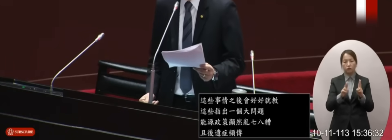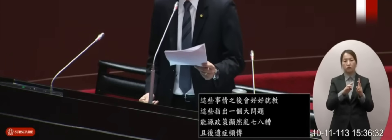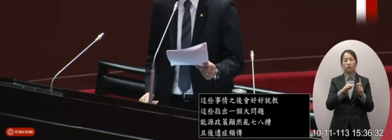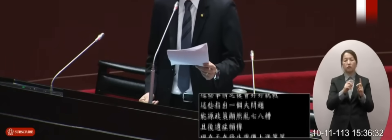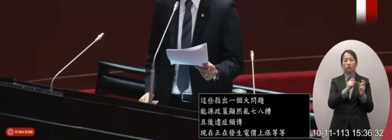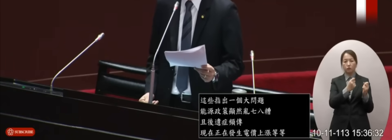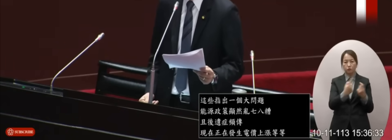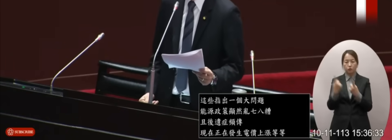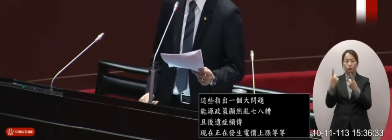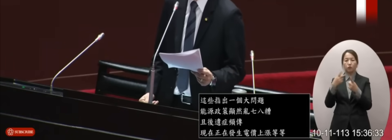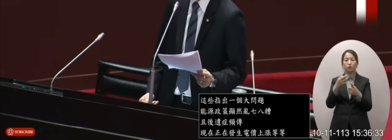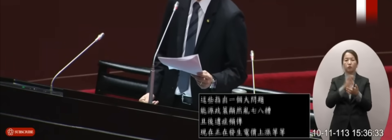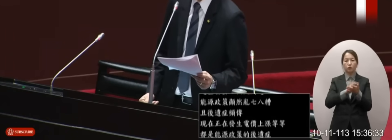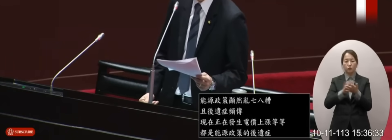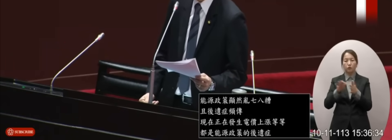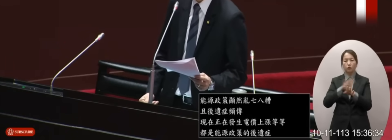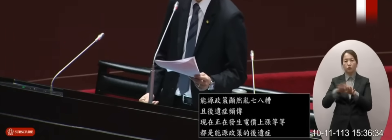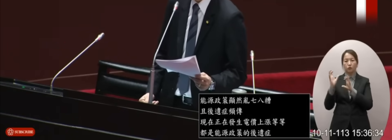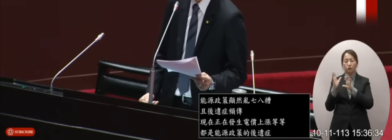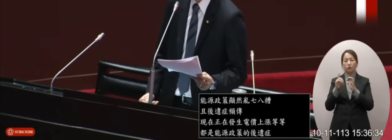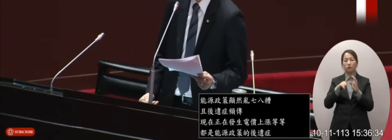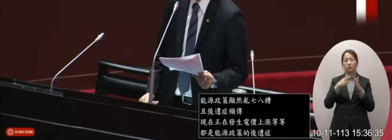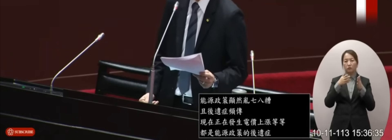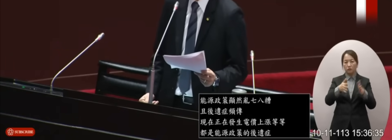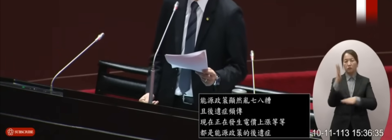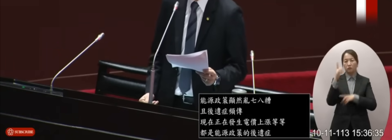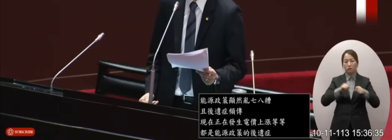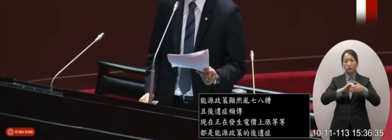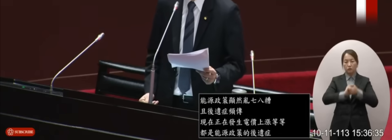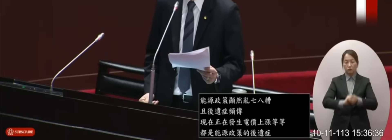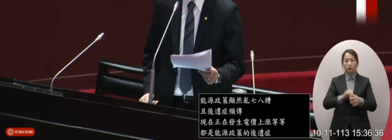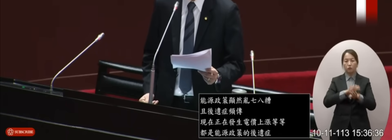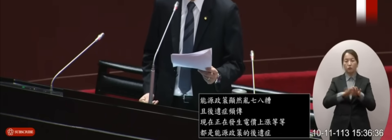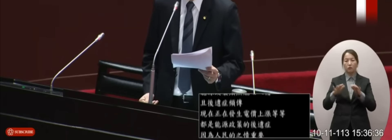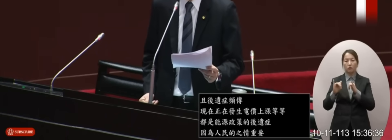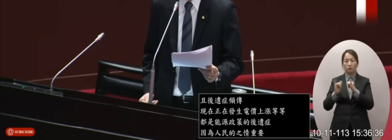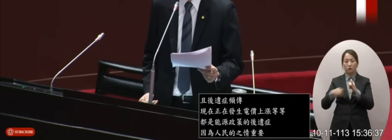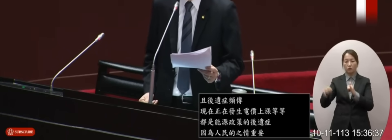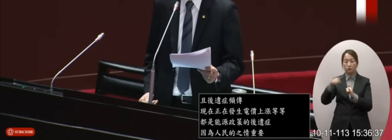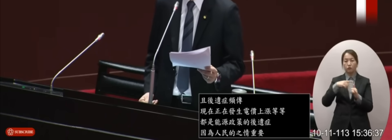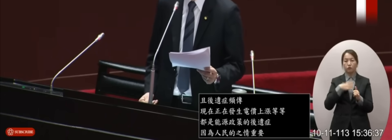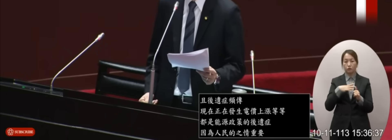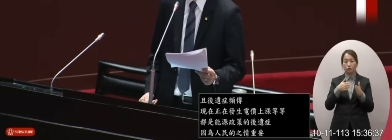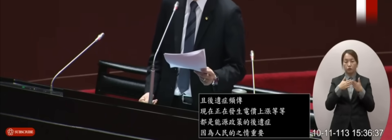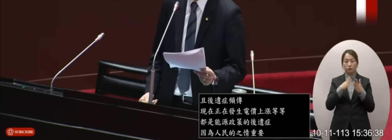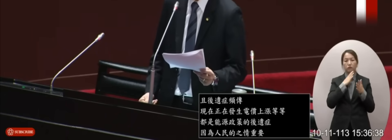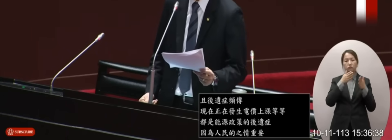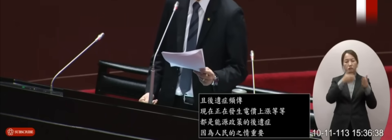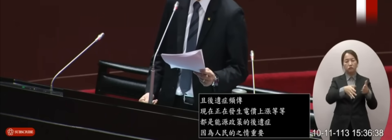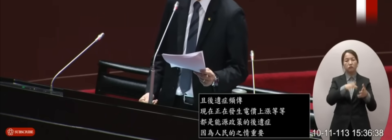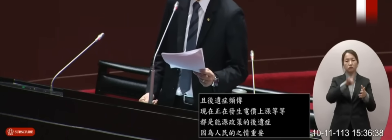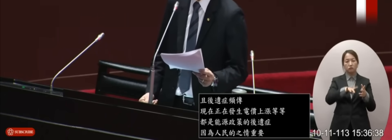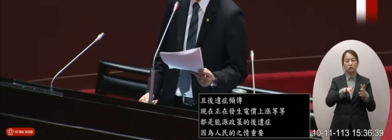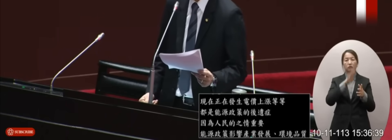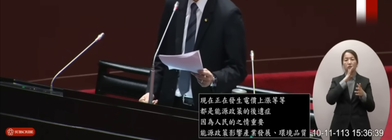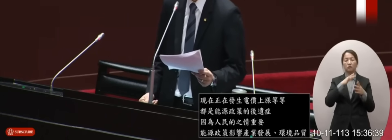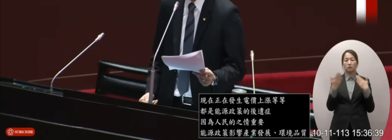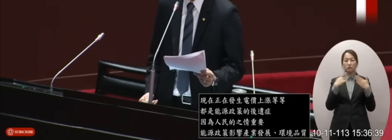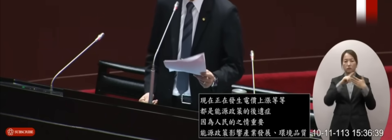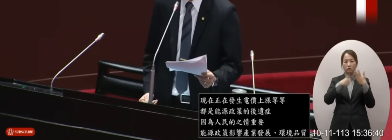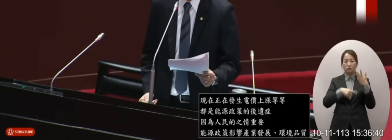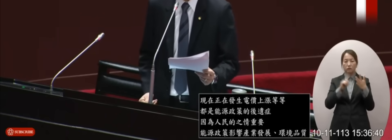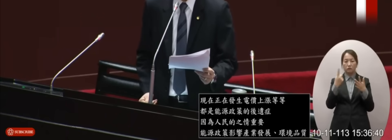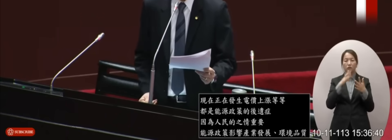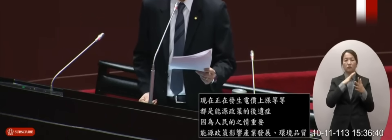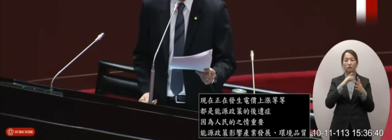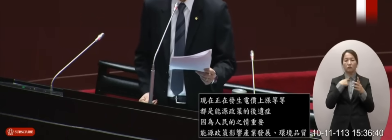此政府虽然有这个权力去决定能源政策的走向，但是人民有权力知道走向跟逻辑，而民意代表有